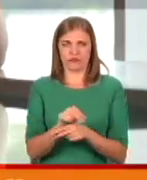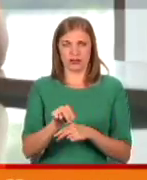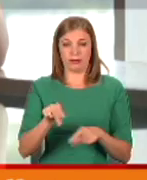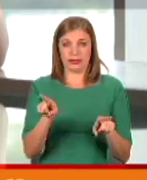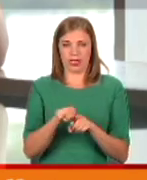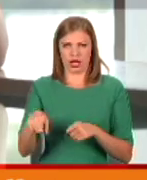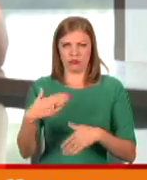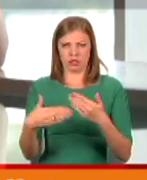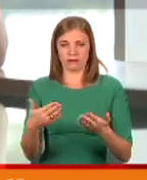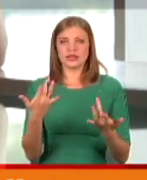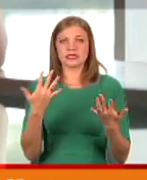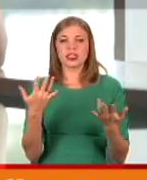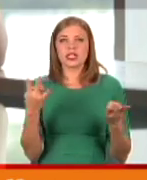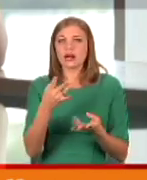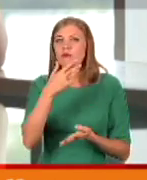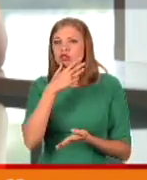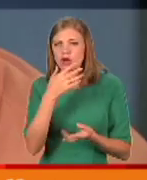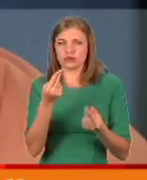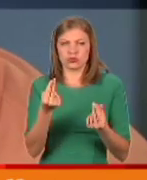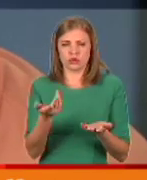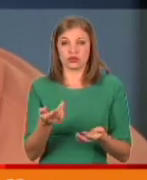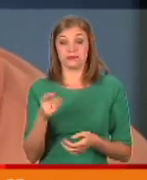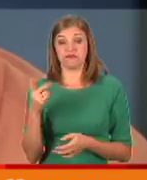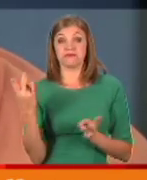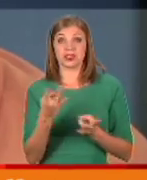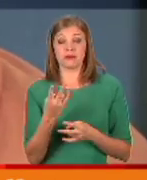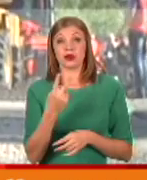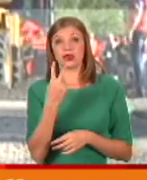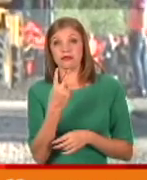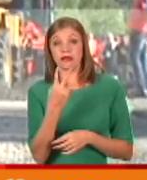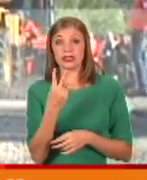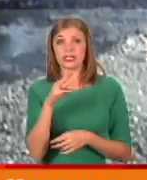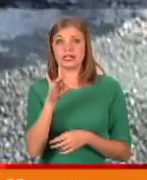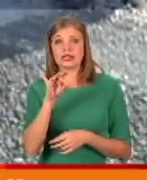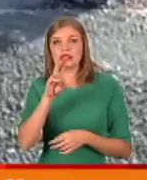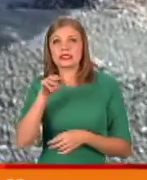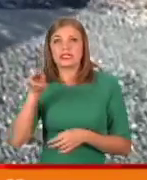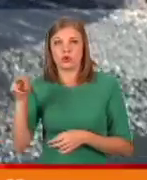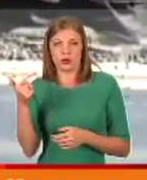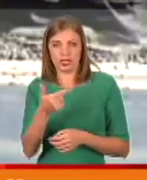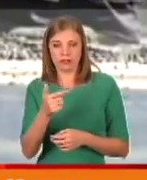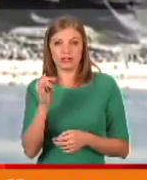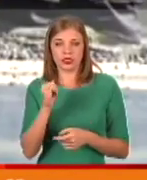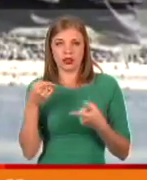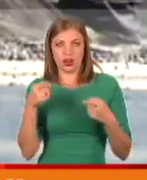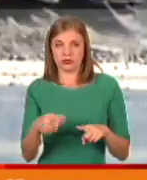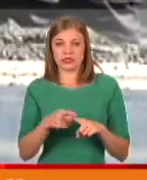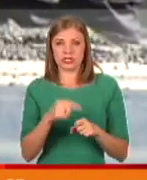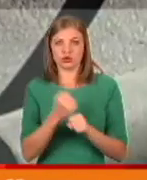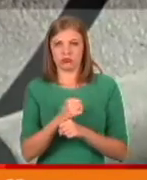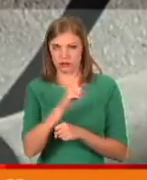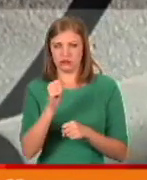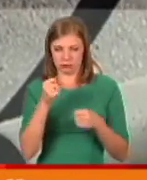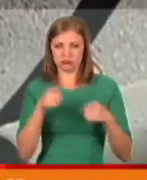відремонтувати такими темпами? Скільки для цього треба часу, грошей? Треба 2 трильйони гривень. І реалістично це зробити за